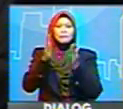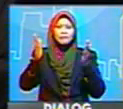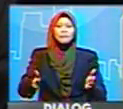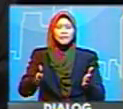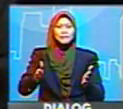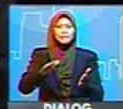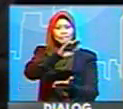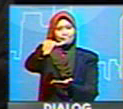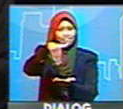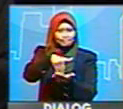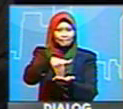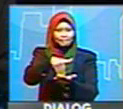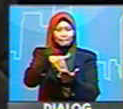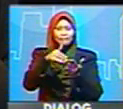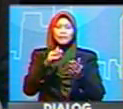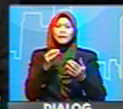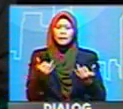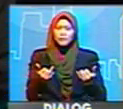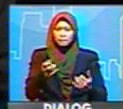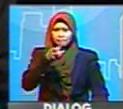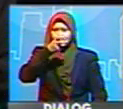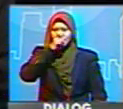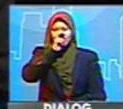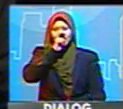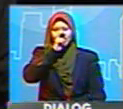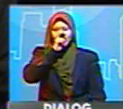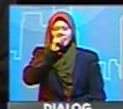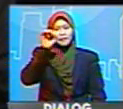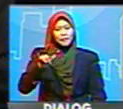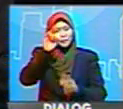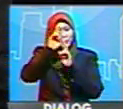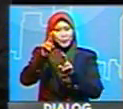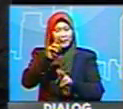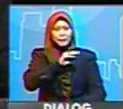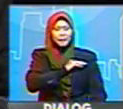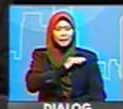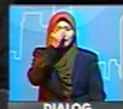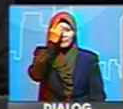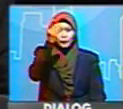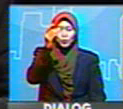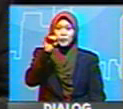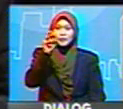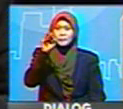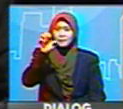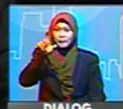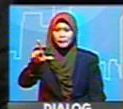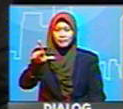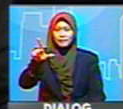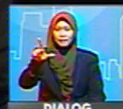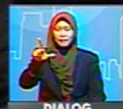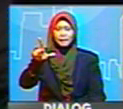ini dan apa yang pasti juga ketegasan yang ditunjukkan oleh yang berhormat menteri Datuk Seri Ismail Sabi yaakob dapat dilihat